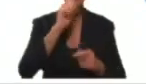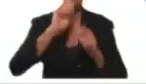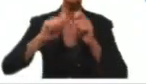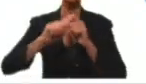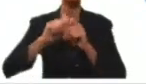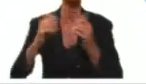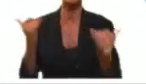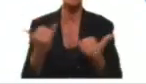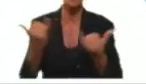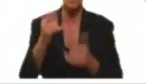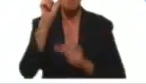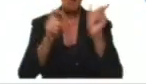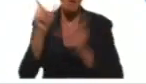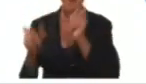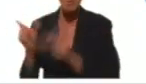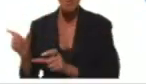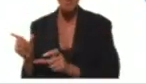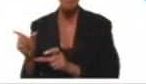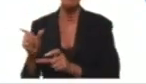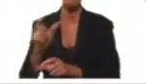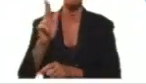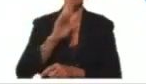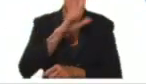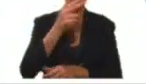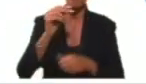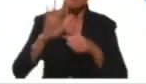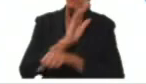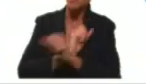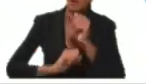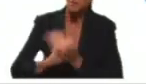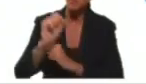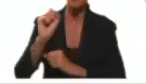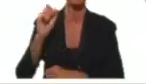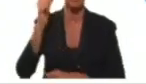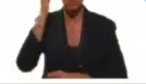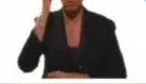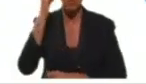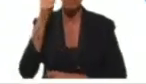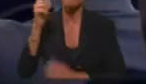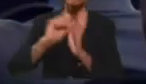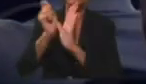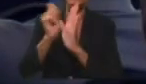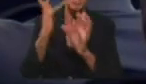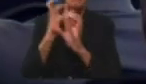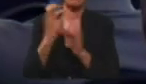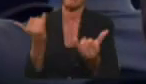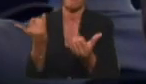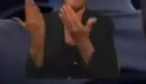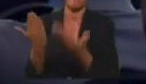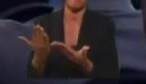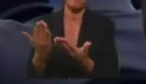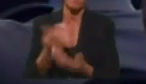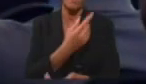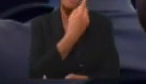jak osoby z tą właśnie niepełnosprawnością radzą sobie, przemieszczając się autobusem. No i